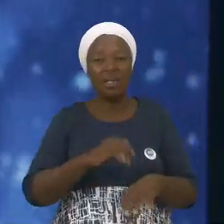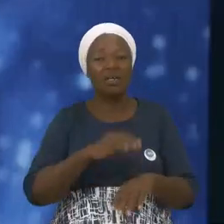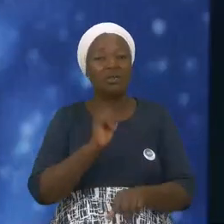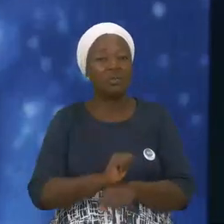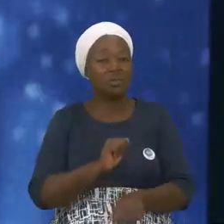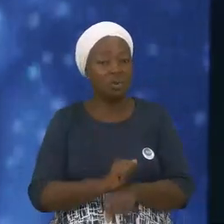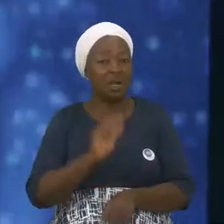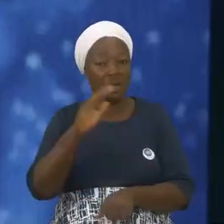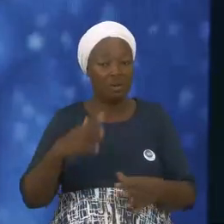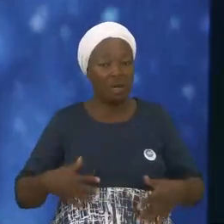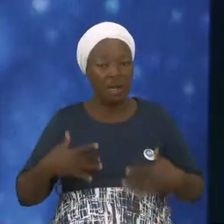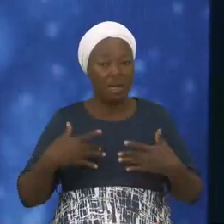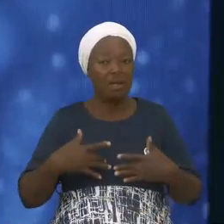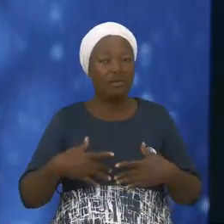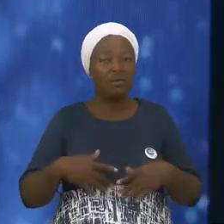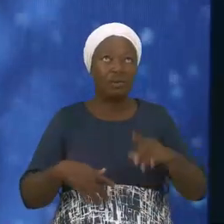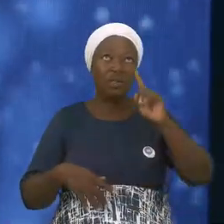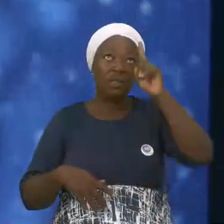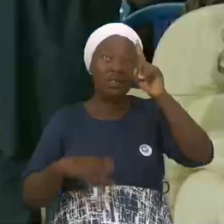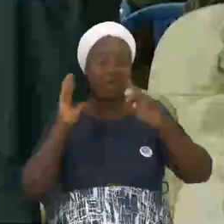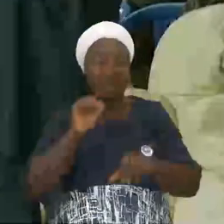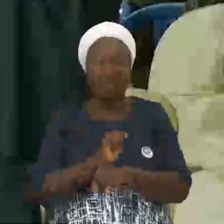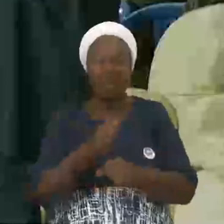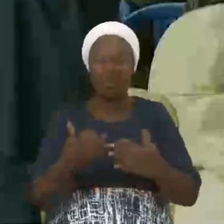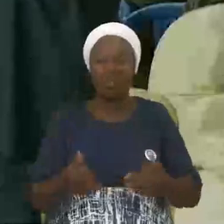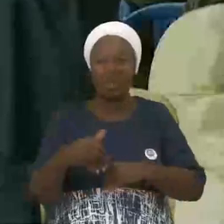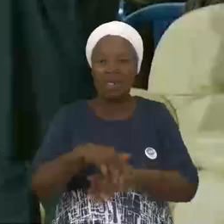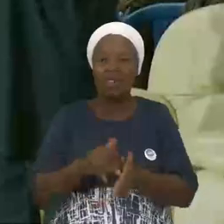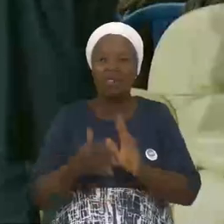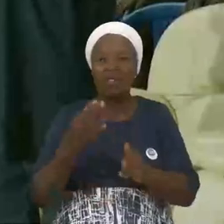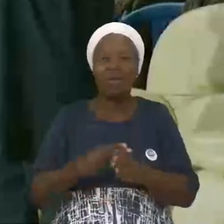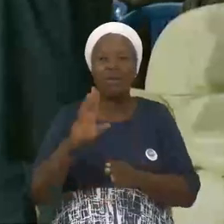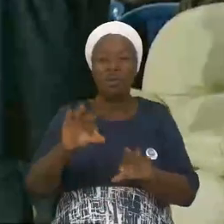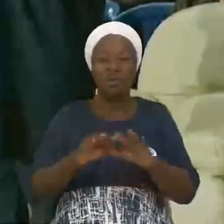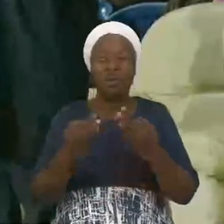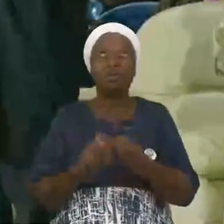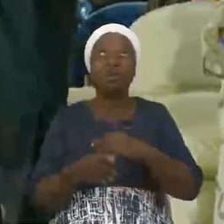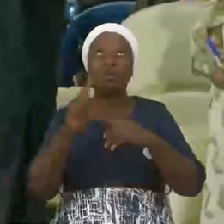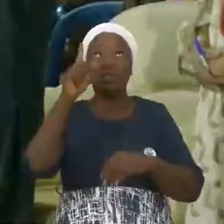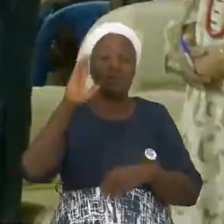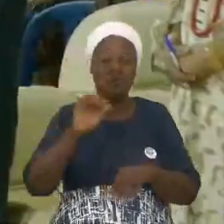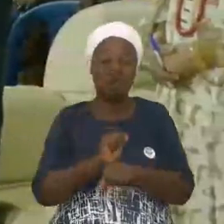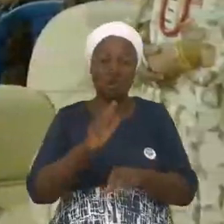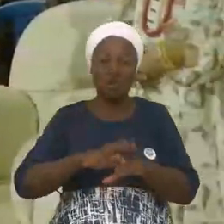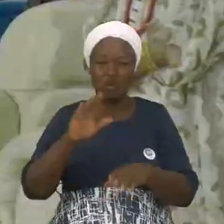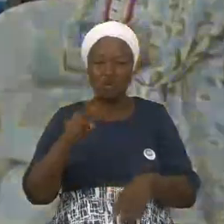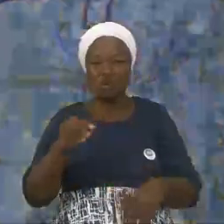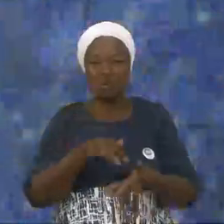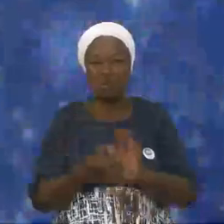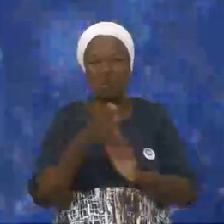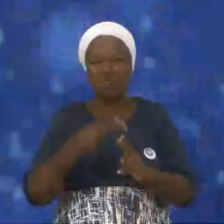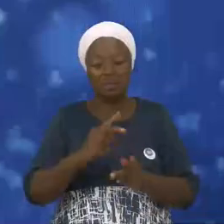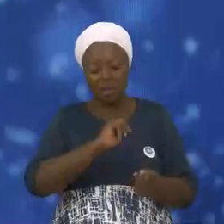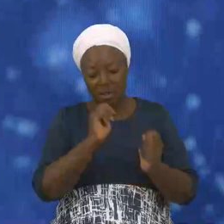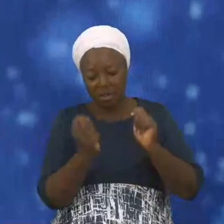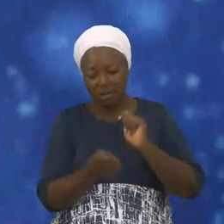création. Et le Seigneur est toujours à l'œuvre. Et dans ta vie, il va agir ce soir. Dans ta famille,